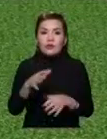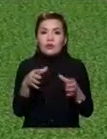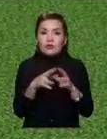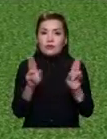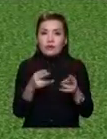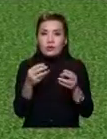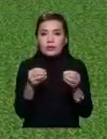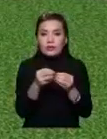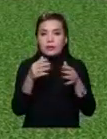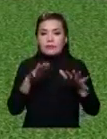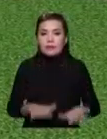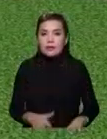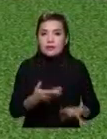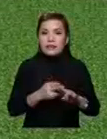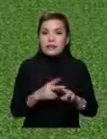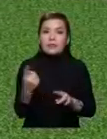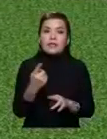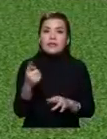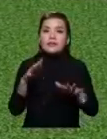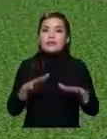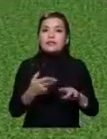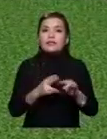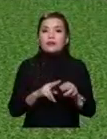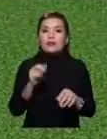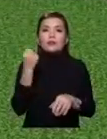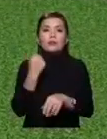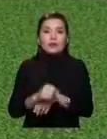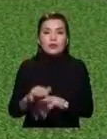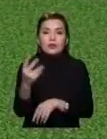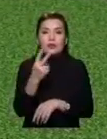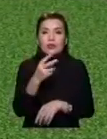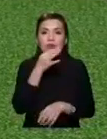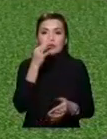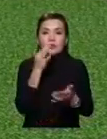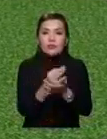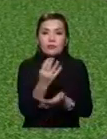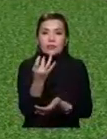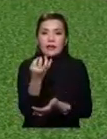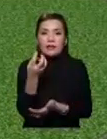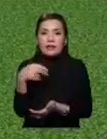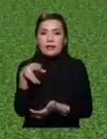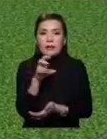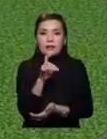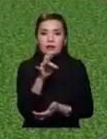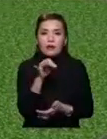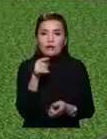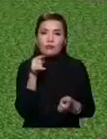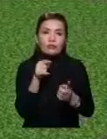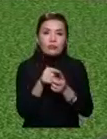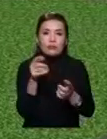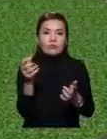орында еді. Бірінші кезеңде алаң иелері басымдық көрсетті. Екі жауапсыз шайба Эдди Паскуаленің қақпасына дөп